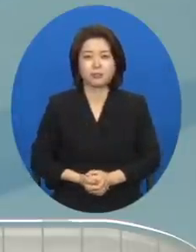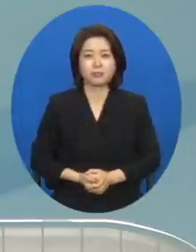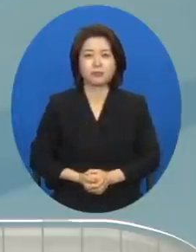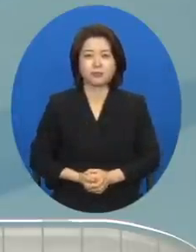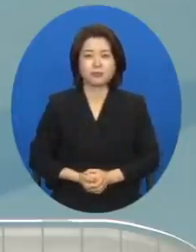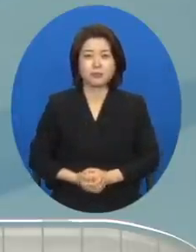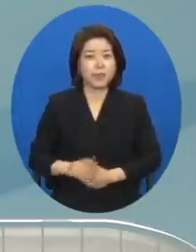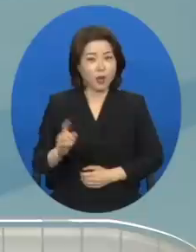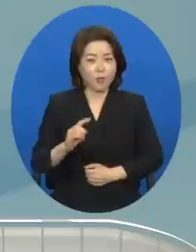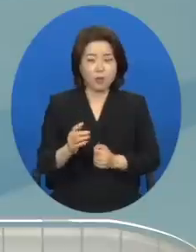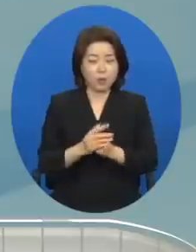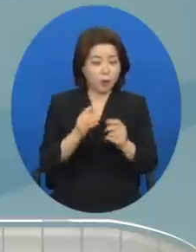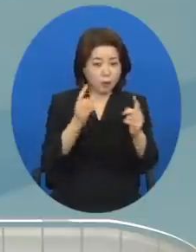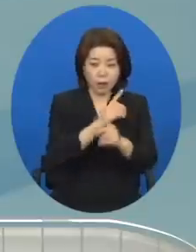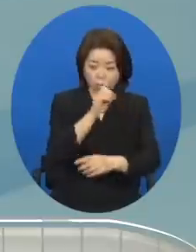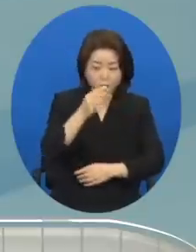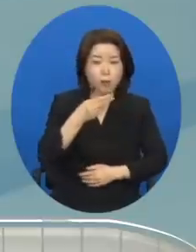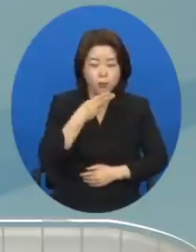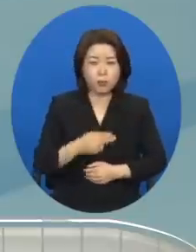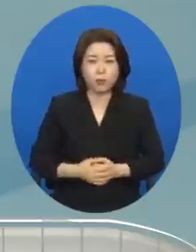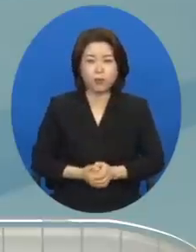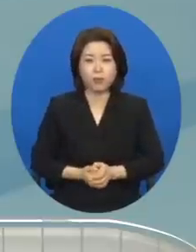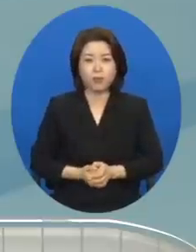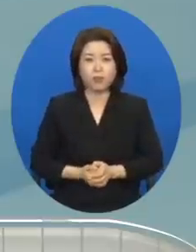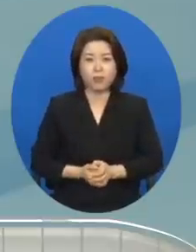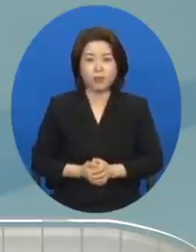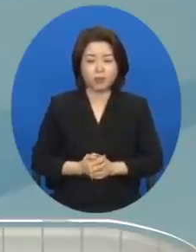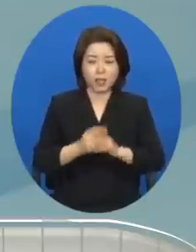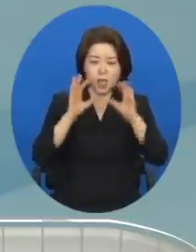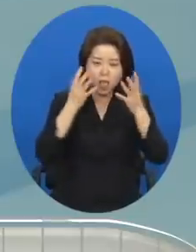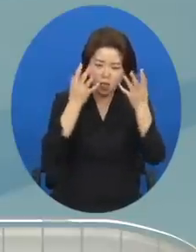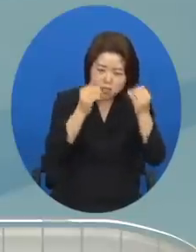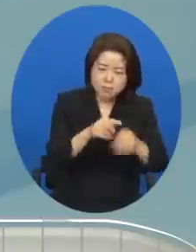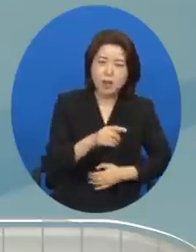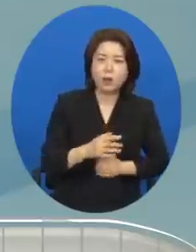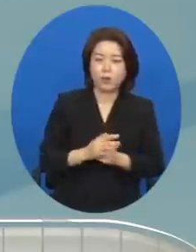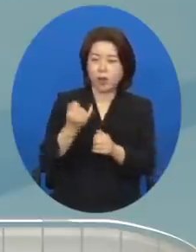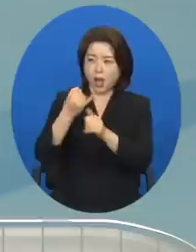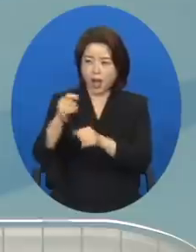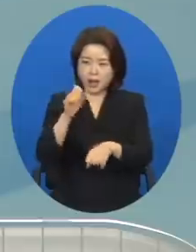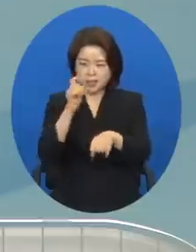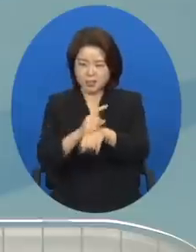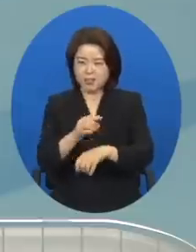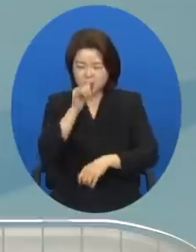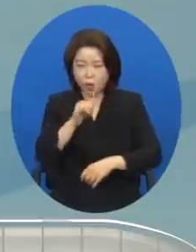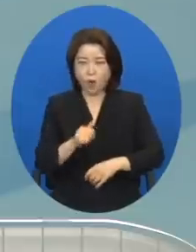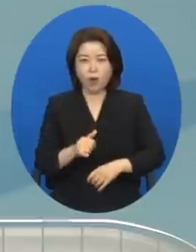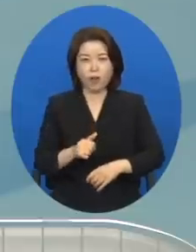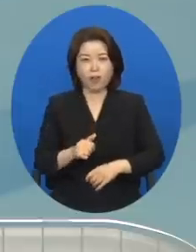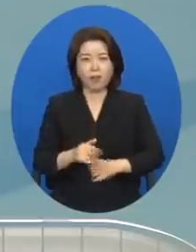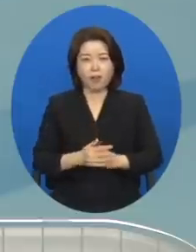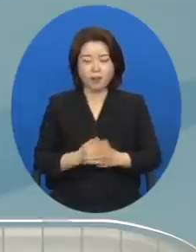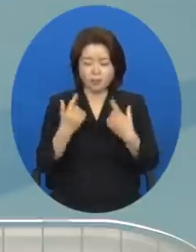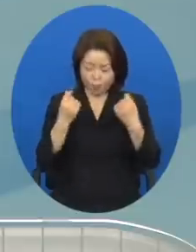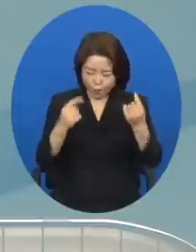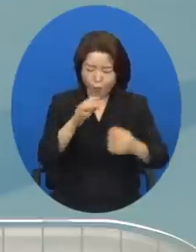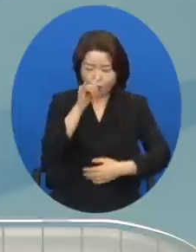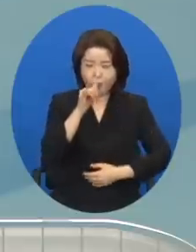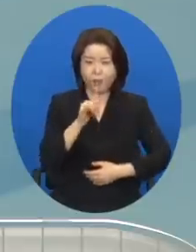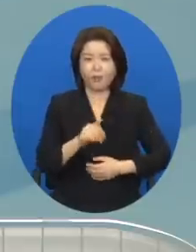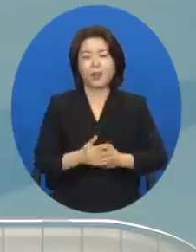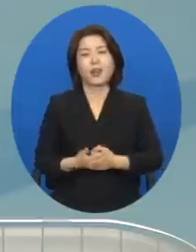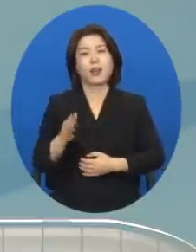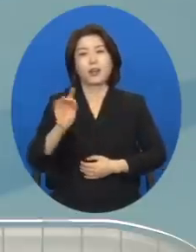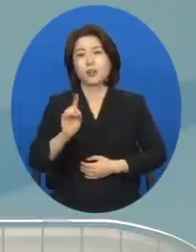아니, 변한 거 하나도 없잖아요. 애들은 많고 아내는 또 한성질하고. 그런데